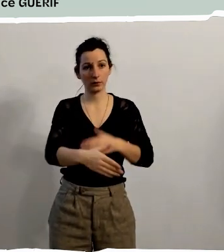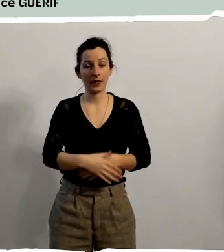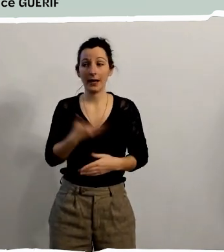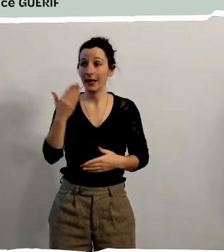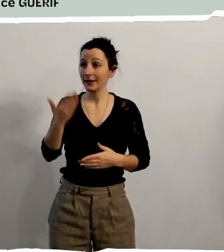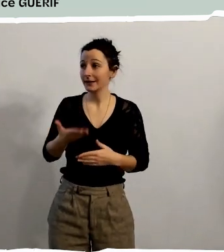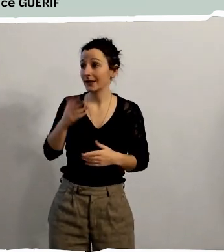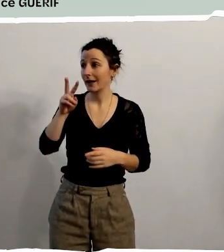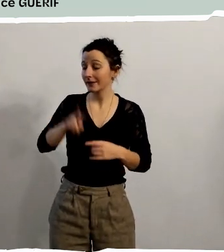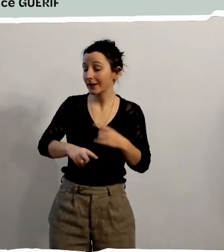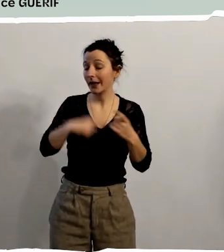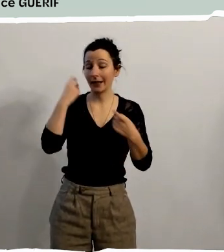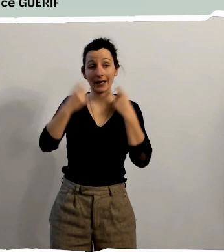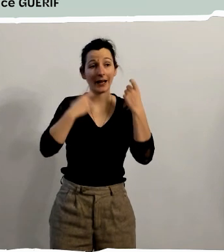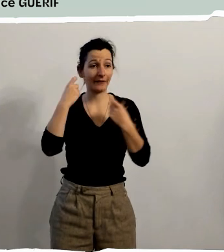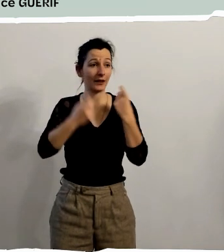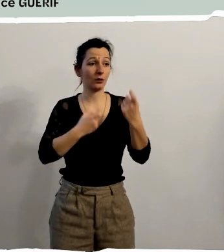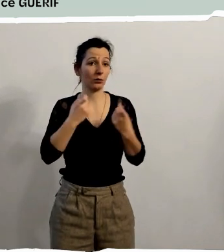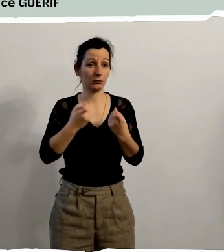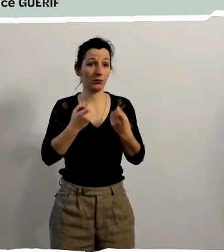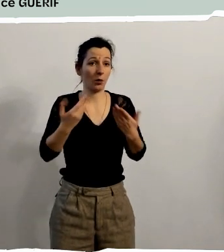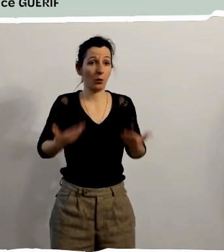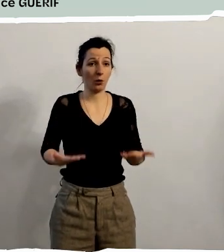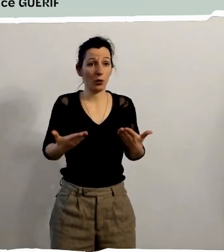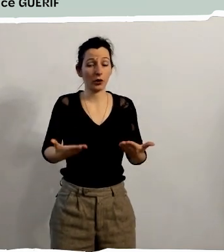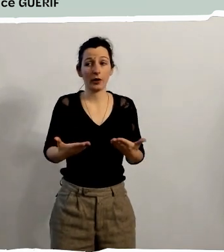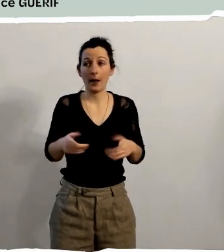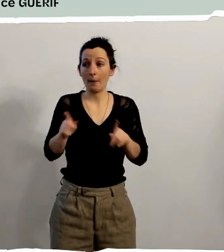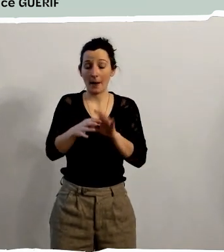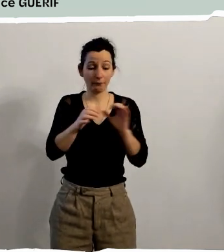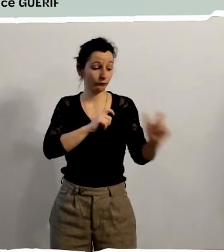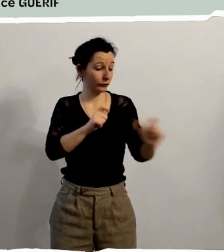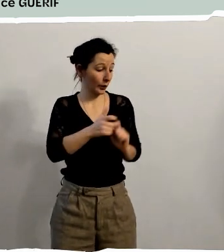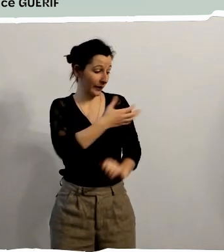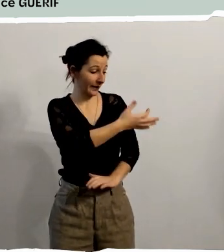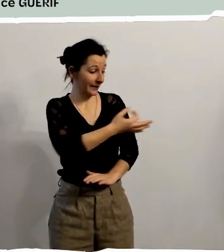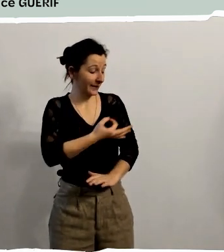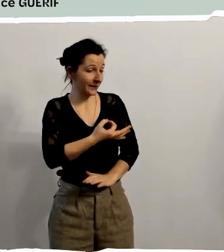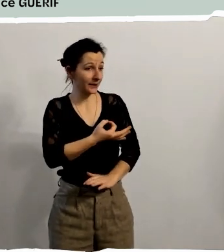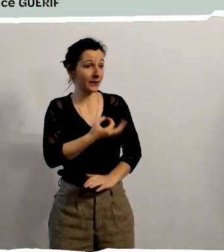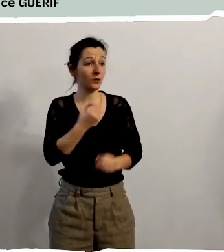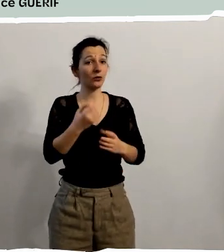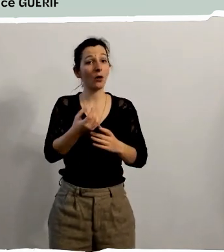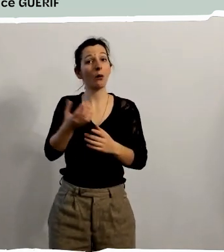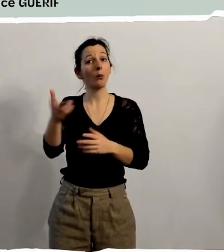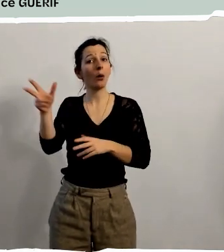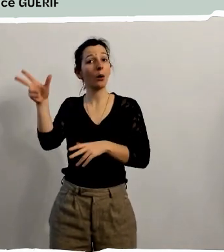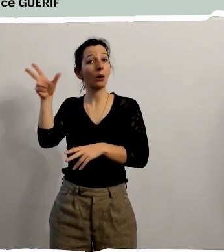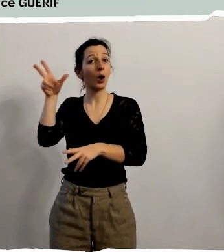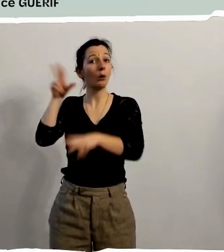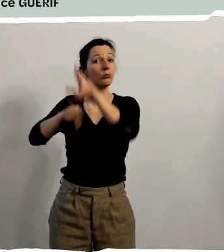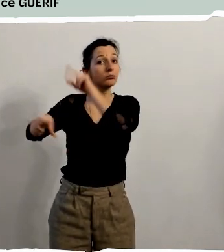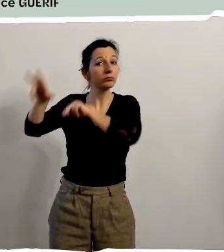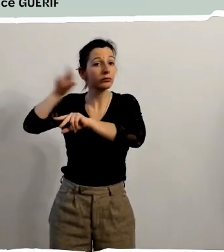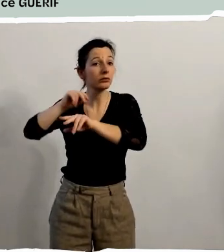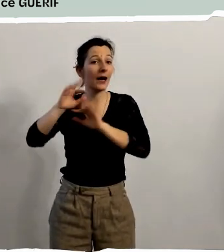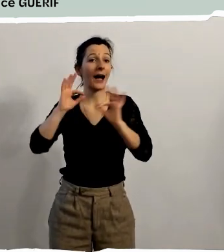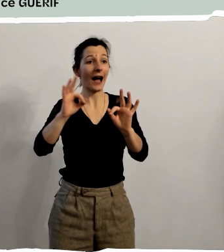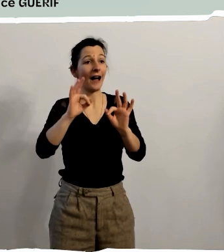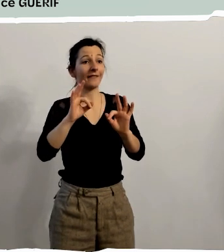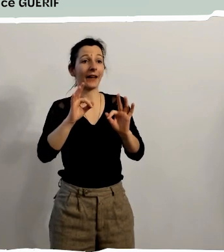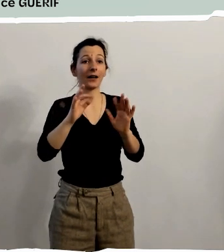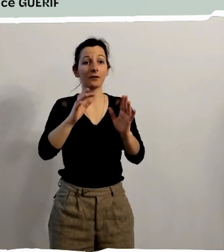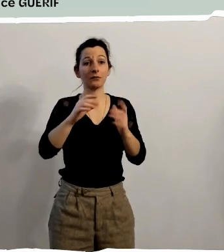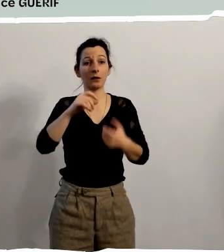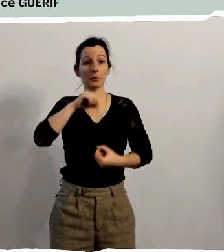sujet d'actualité, hein, comme vous le disiez donc Pascal, on entend de plus en plus parler, et puis là aujourd'hui par exemple on